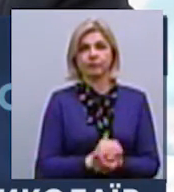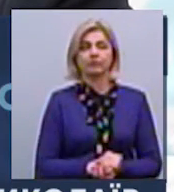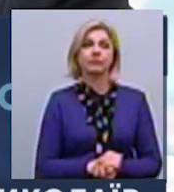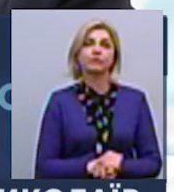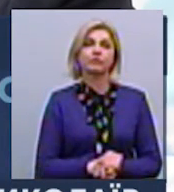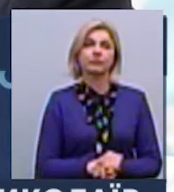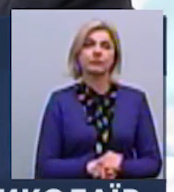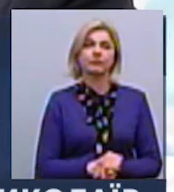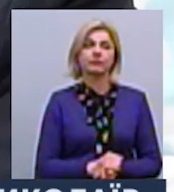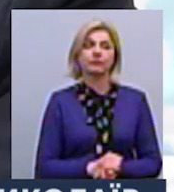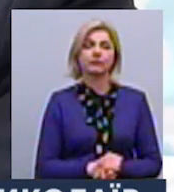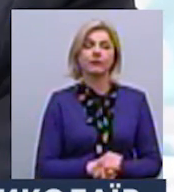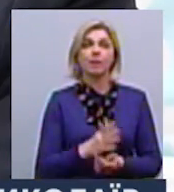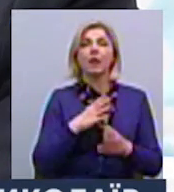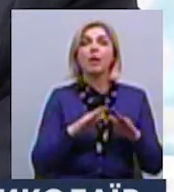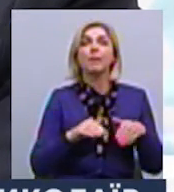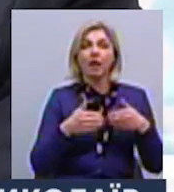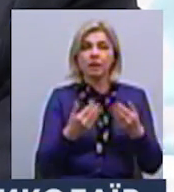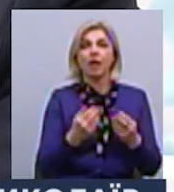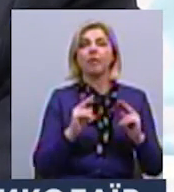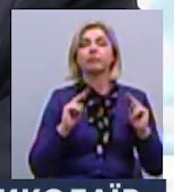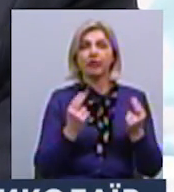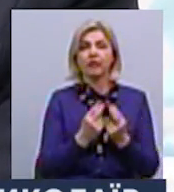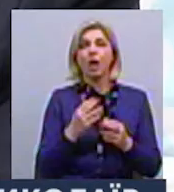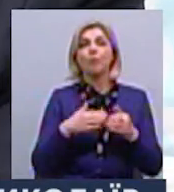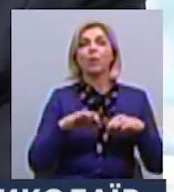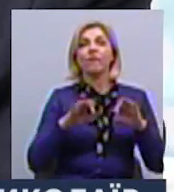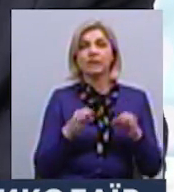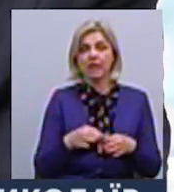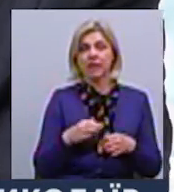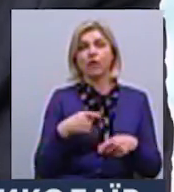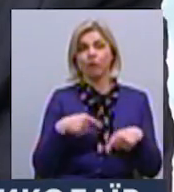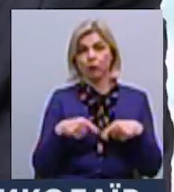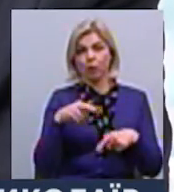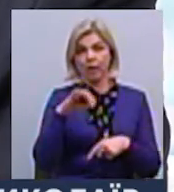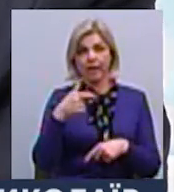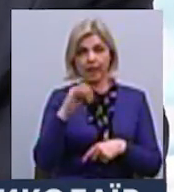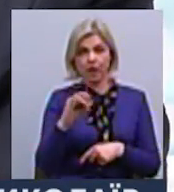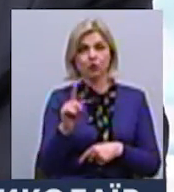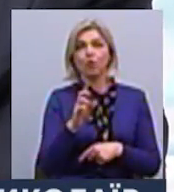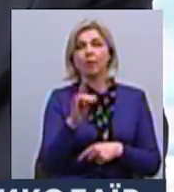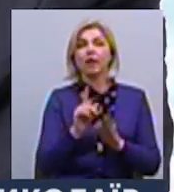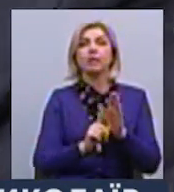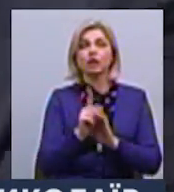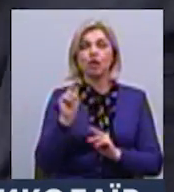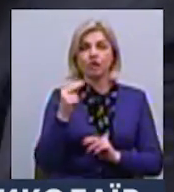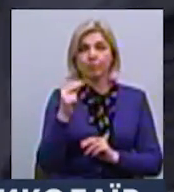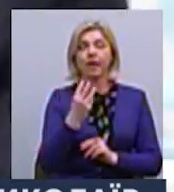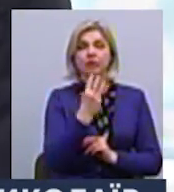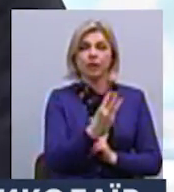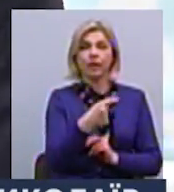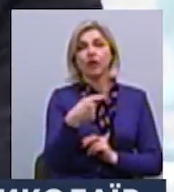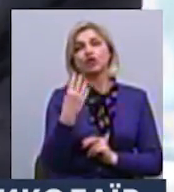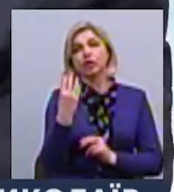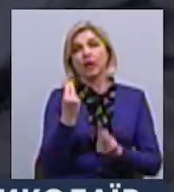були вийти з пропозицією на керівництво професійної футбольної ліги з проханням, щоб нам на початку чемпіонату дозволили 3-4 гри грати